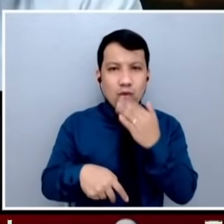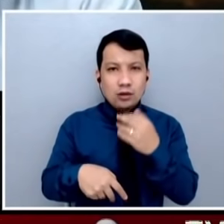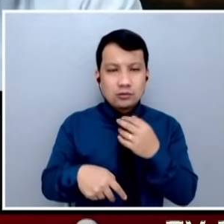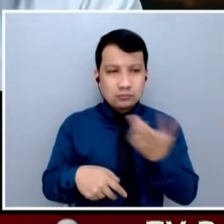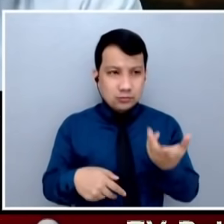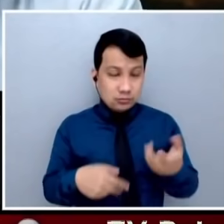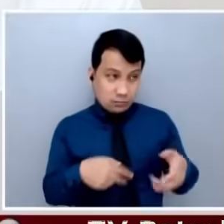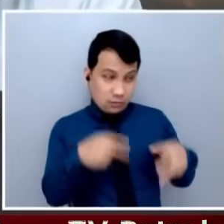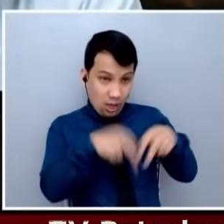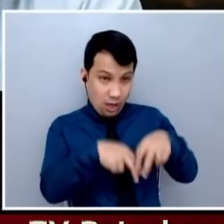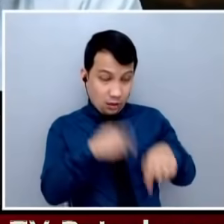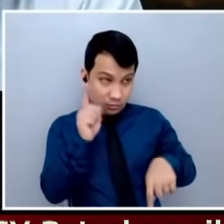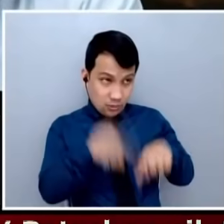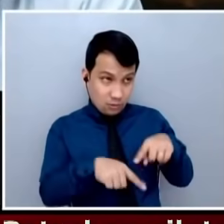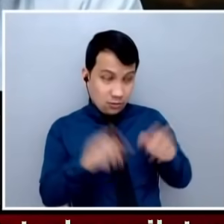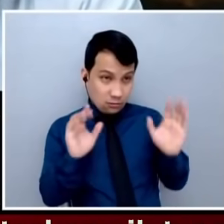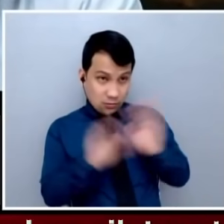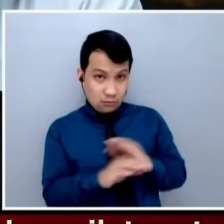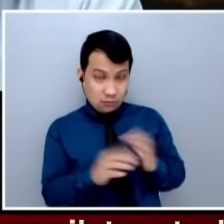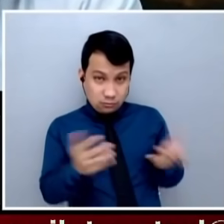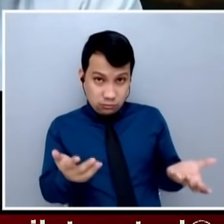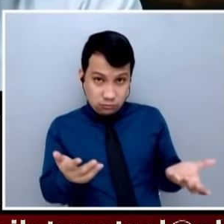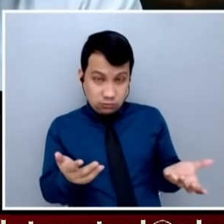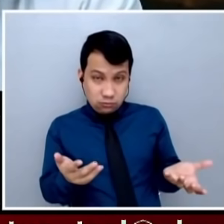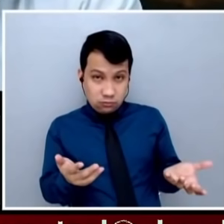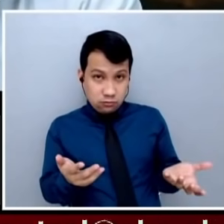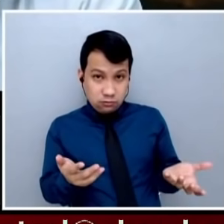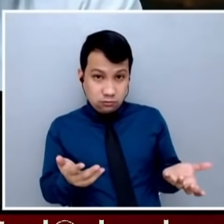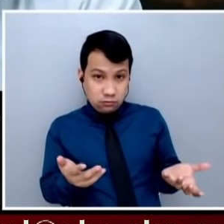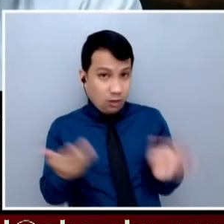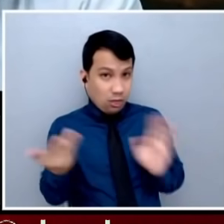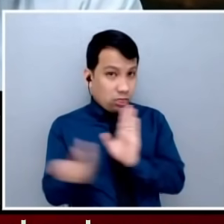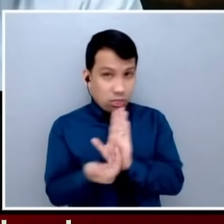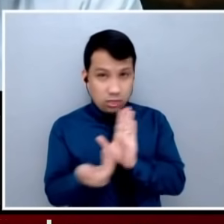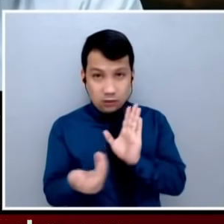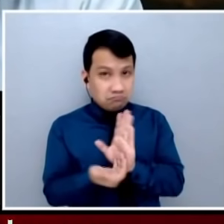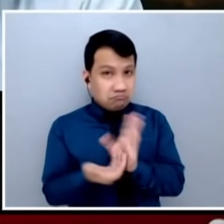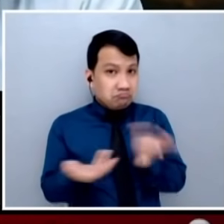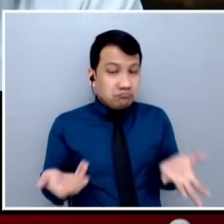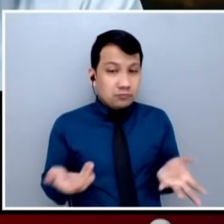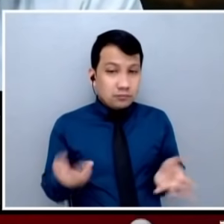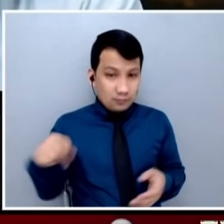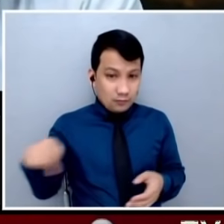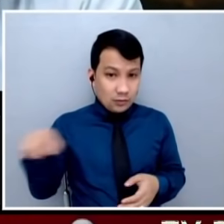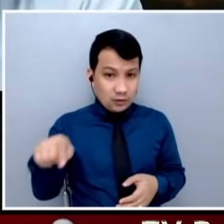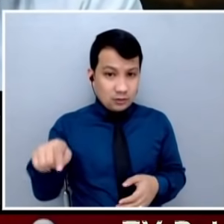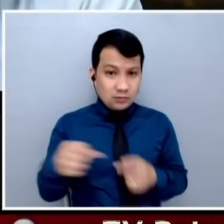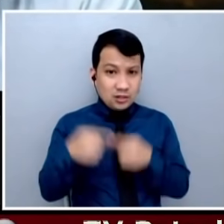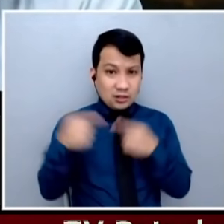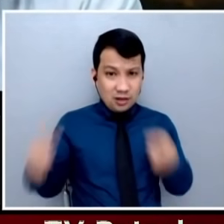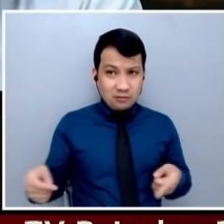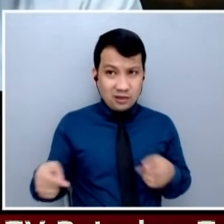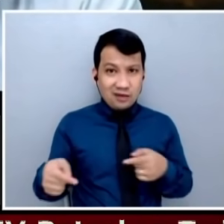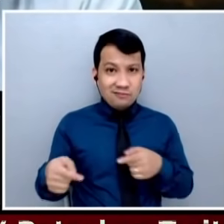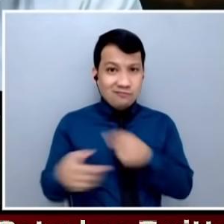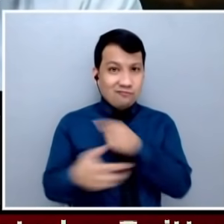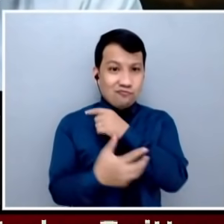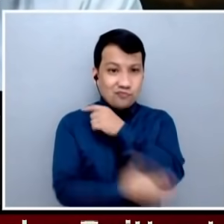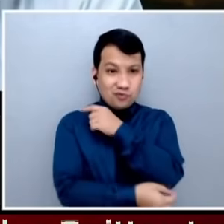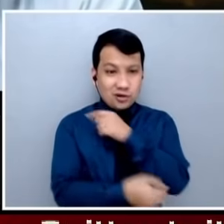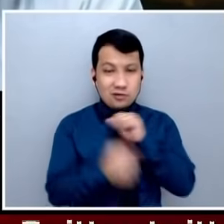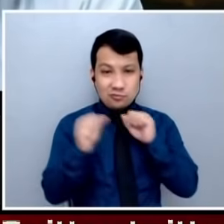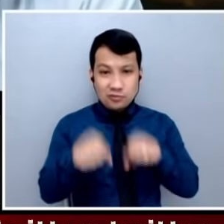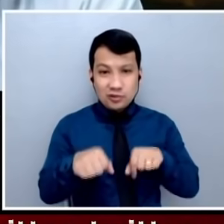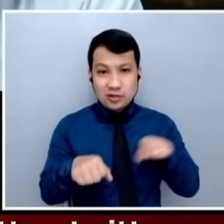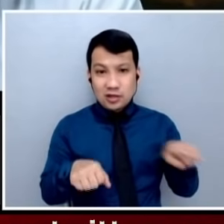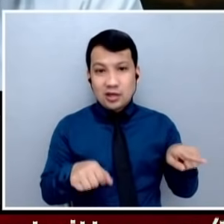lang ba yun? Pwede maging kriminal? There is really no empirical evidence, so to speak, apart from the fact na anti-poor siya. Kasi ang pwede lang mahuli sa